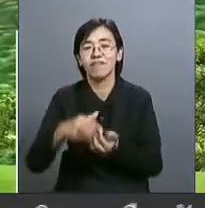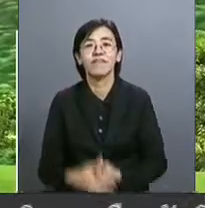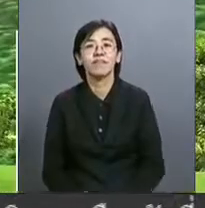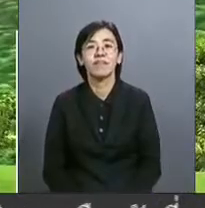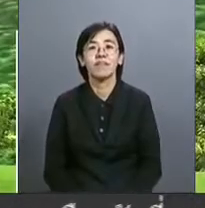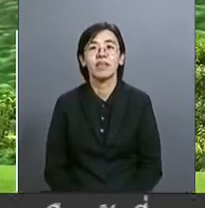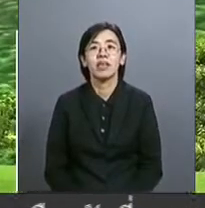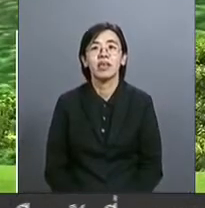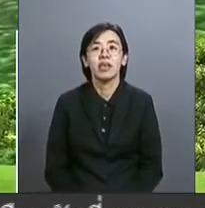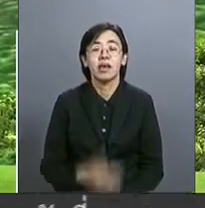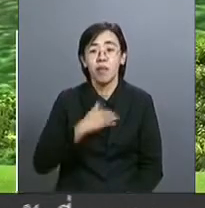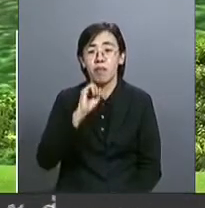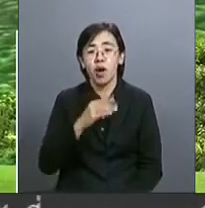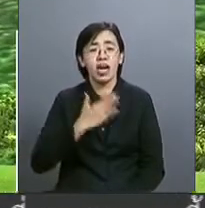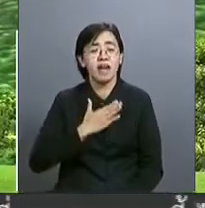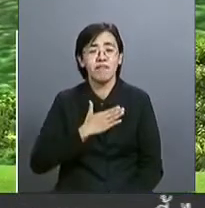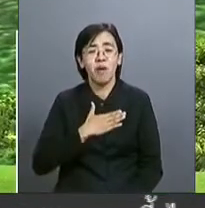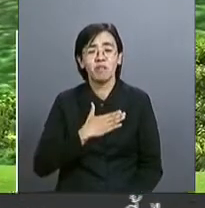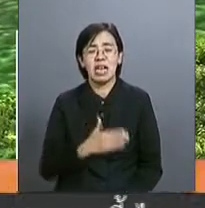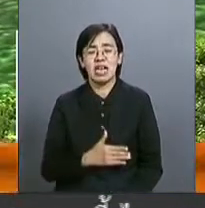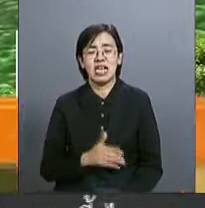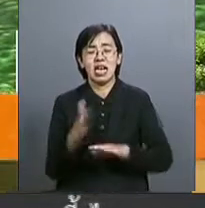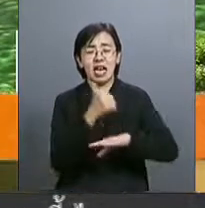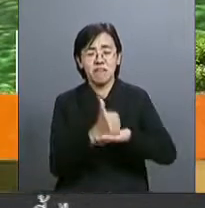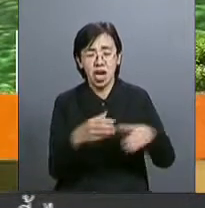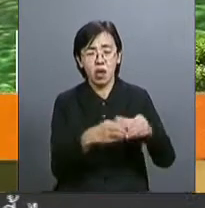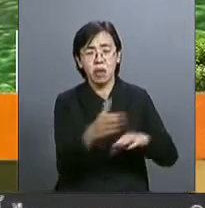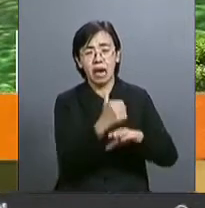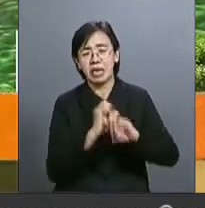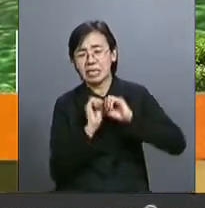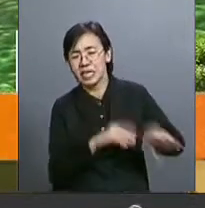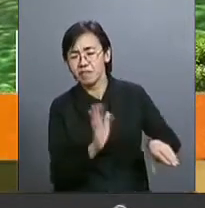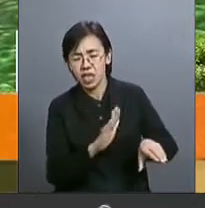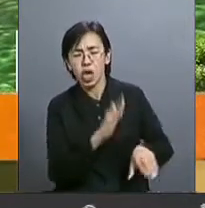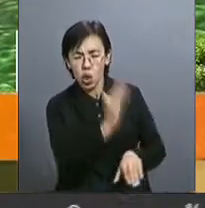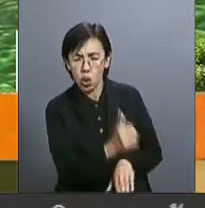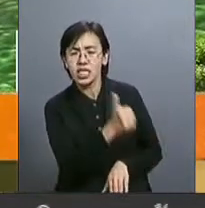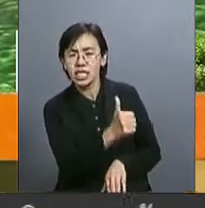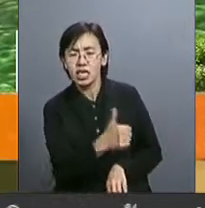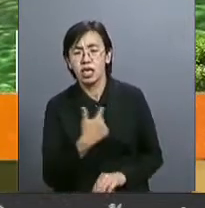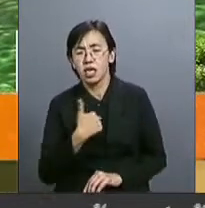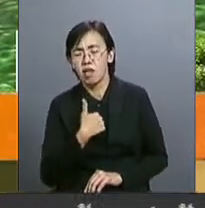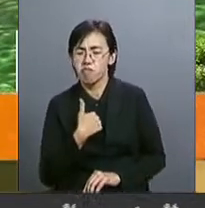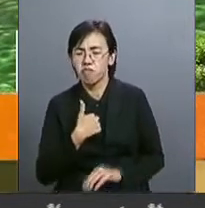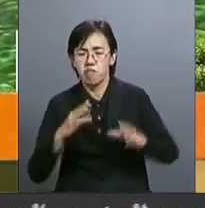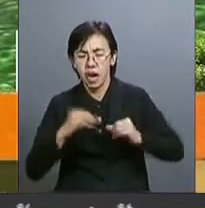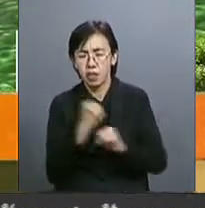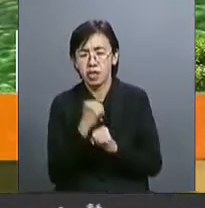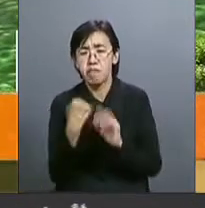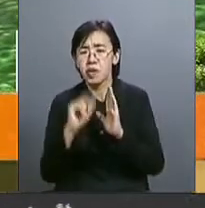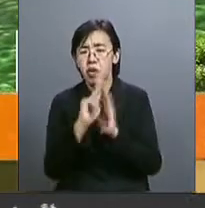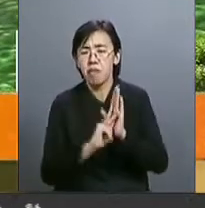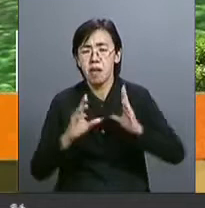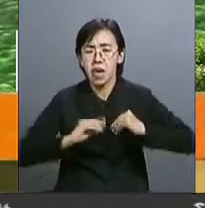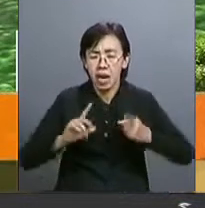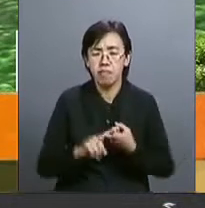ทางนี้ผมก็ย้ำอีกครั้งนะครับว่าผมไม่ได้รังเกียจอะไรกับนักการเมืองพรรคการเมืองเพราะส่วนใหญ่ก็เป็นคนดีแต่ผมไม่อาจยอมรับผู้ที่ทำผิดกฎหมายผู้ที่